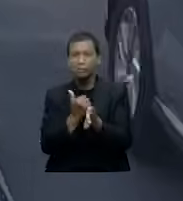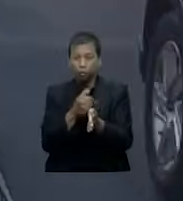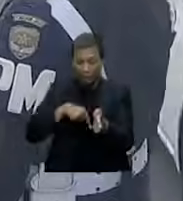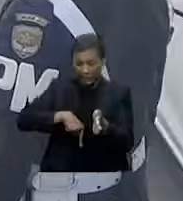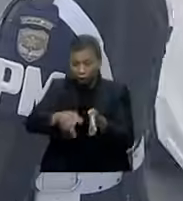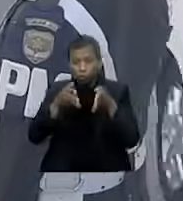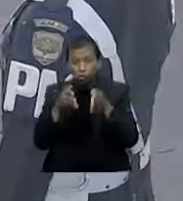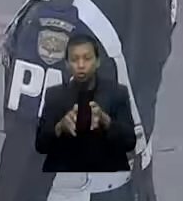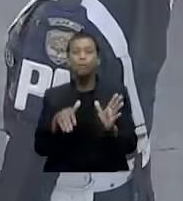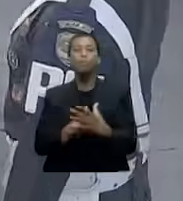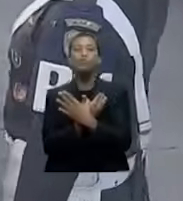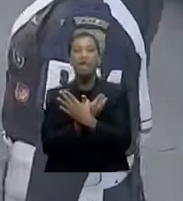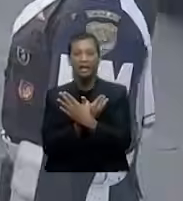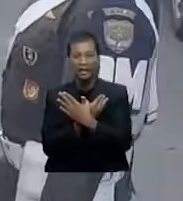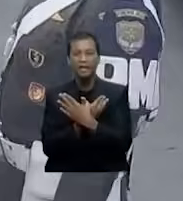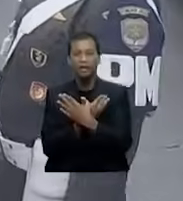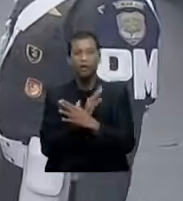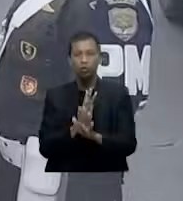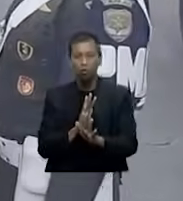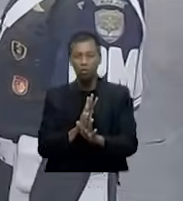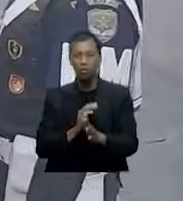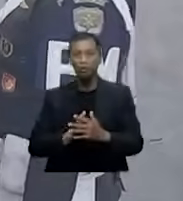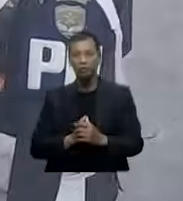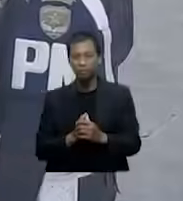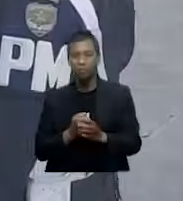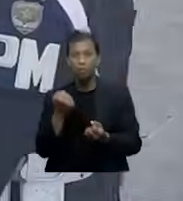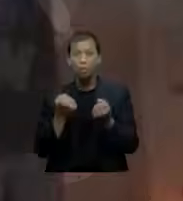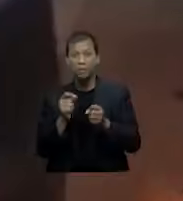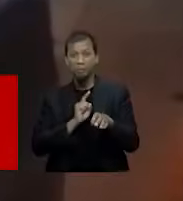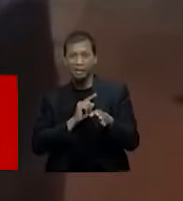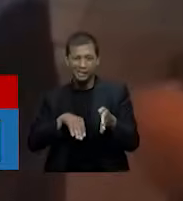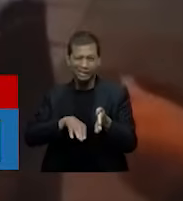pemerintah. Dari Jakarta, Rio Manik, iNews melaporkan.